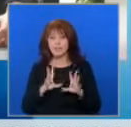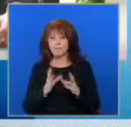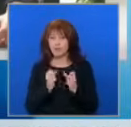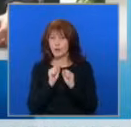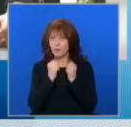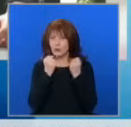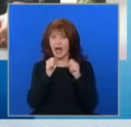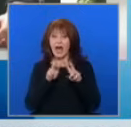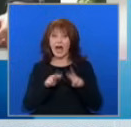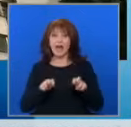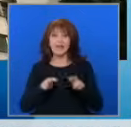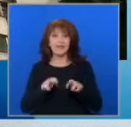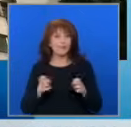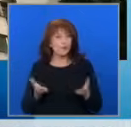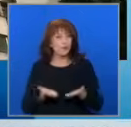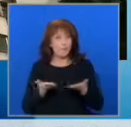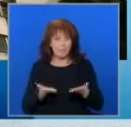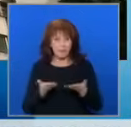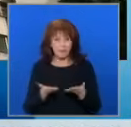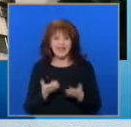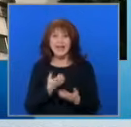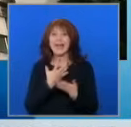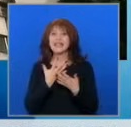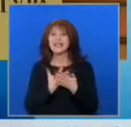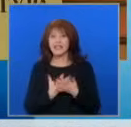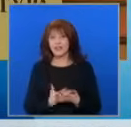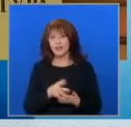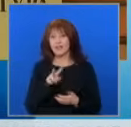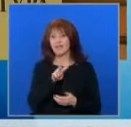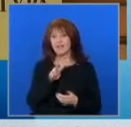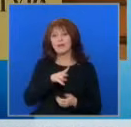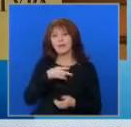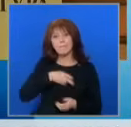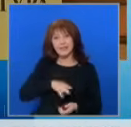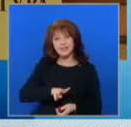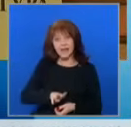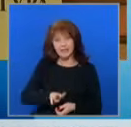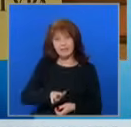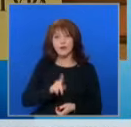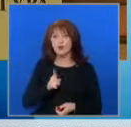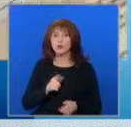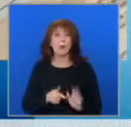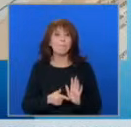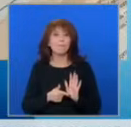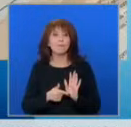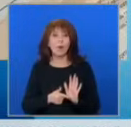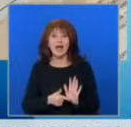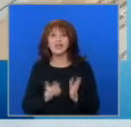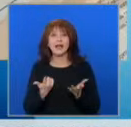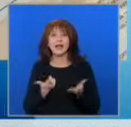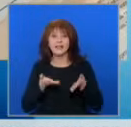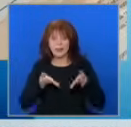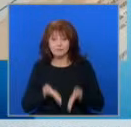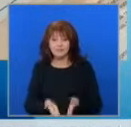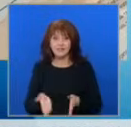а разследването се ускори. Задържани бяха близнаците Валентин и Борислав Динкови, които показаха къде е заровено